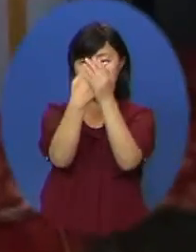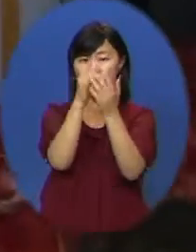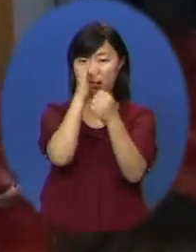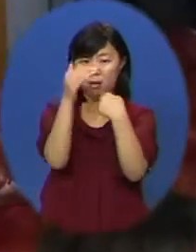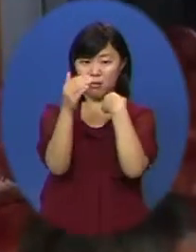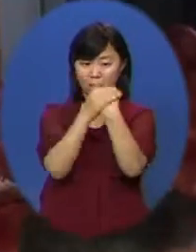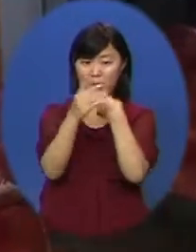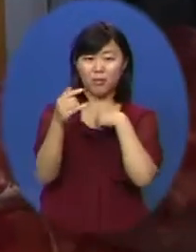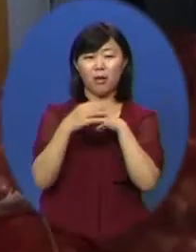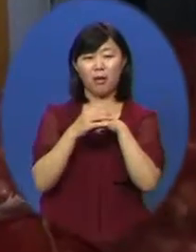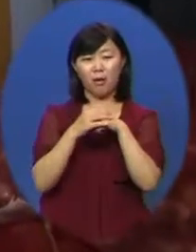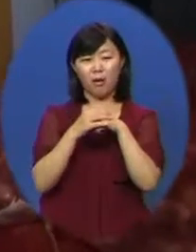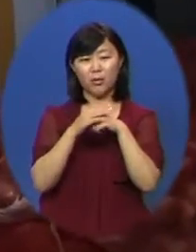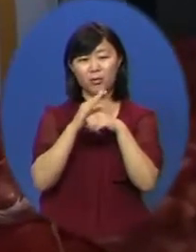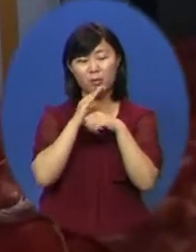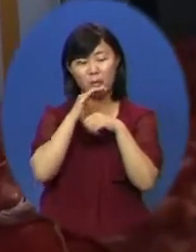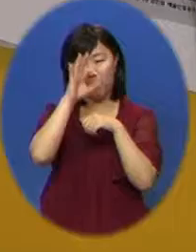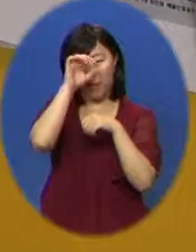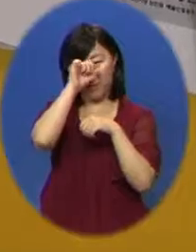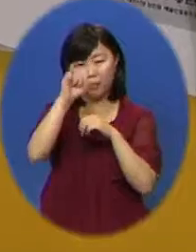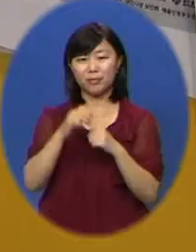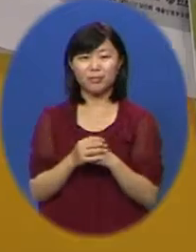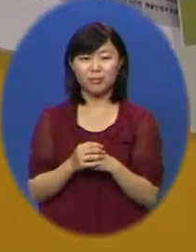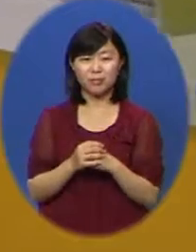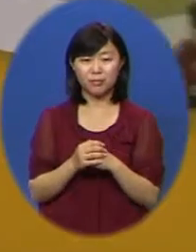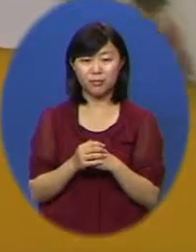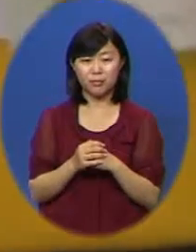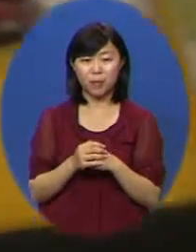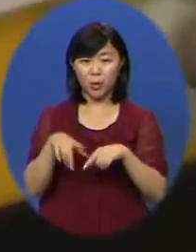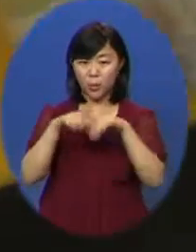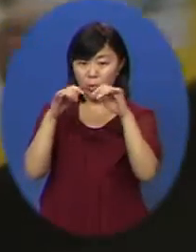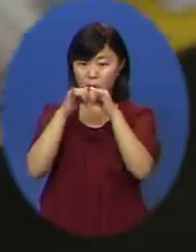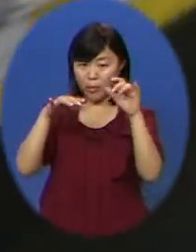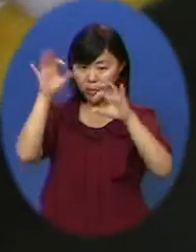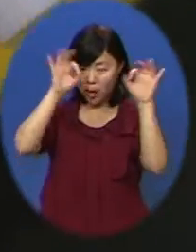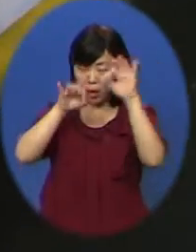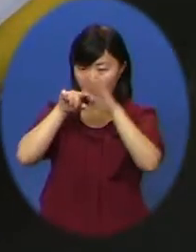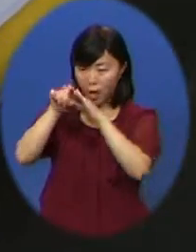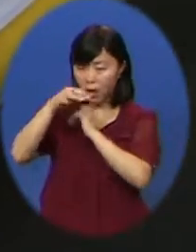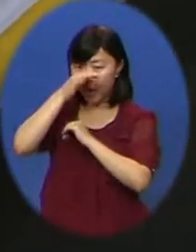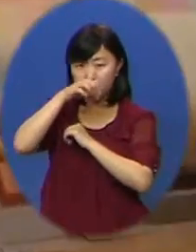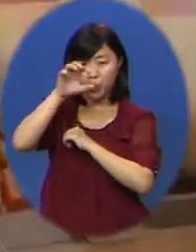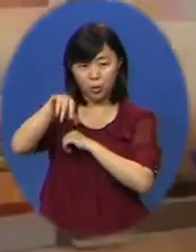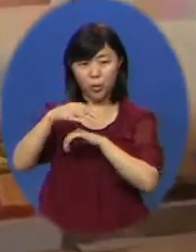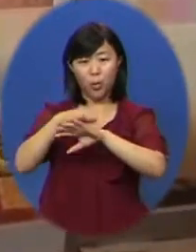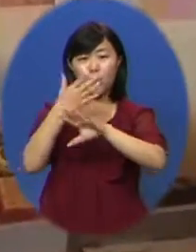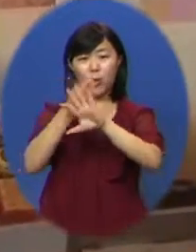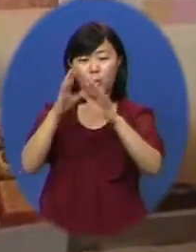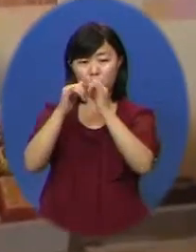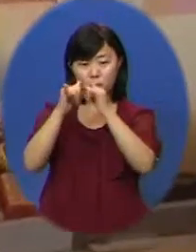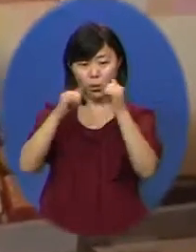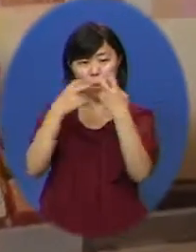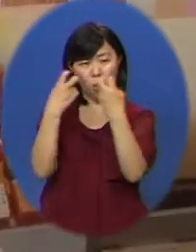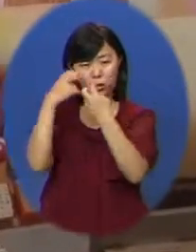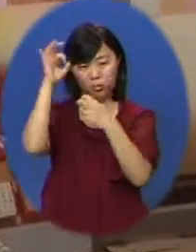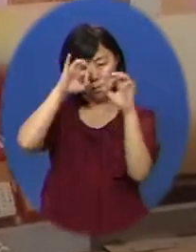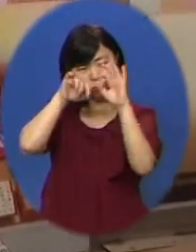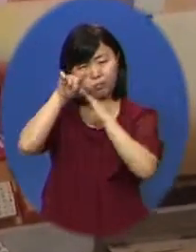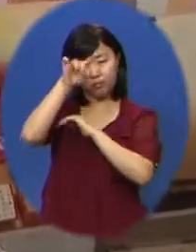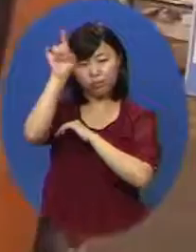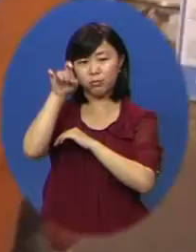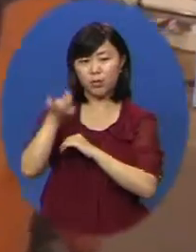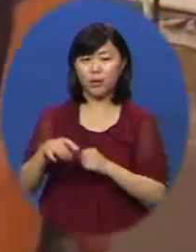있어 실로 장관이었다. 일반인도 찾아가기 힘든 이곳을 외국인들은 어떻게 찾아가지?